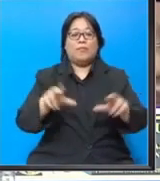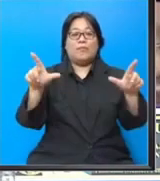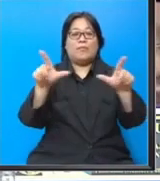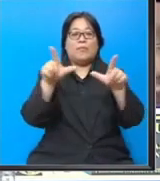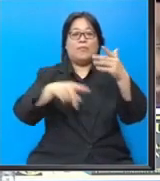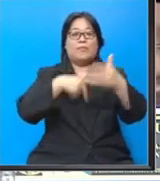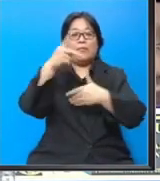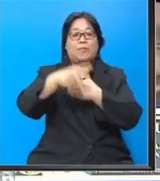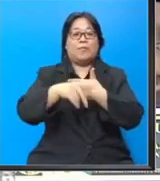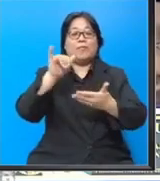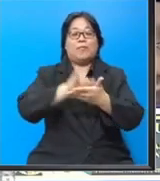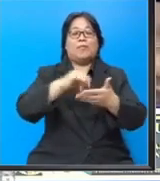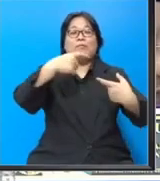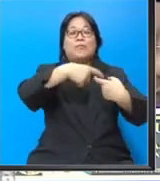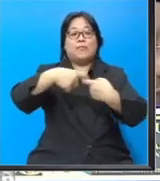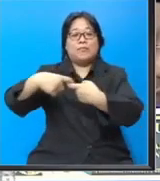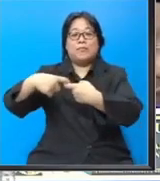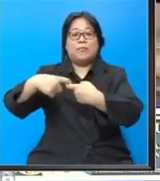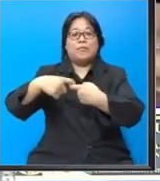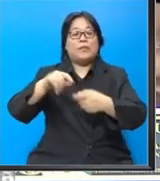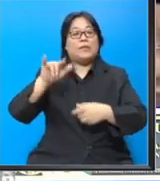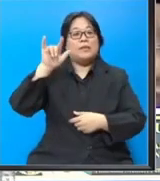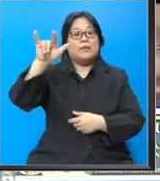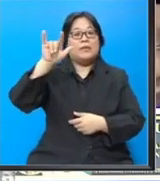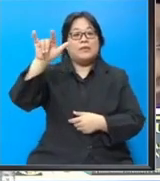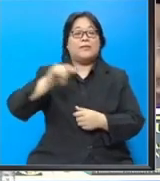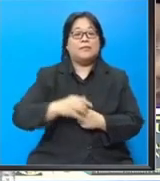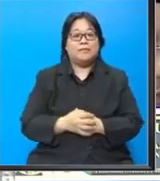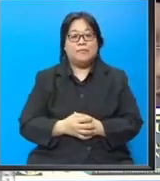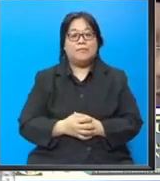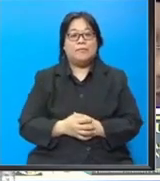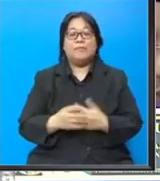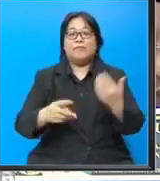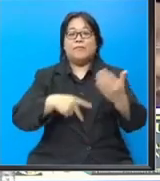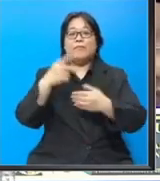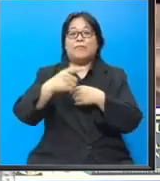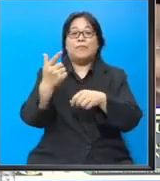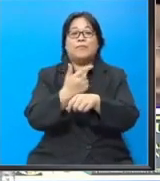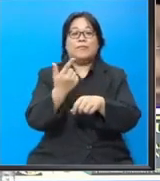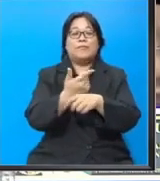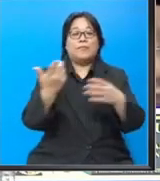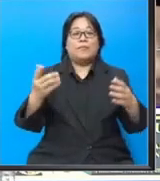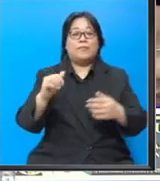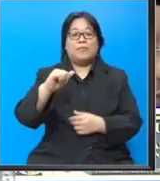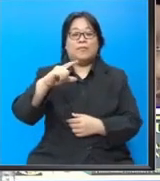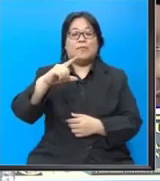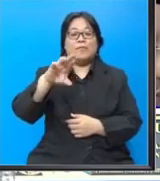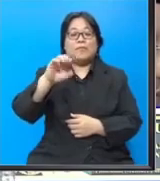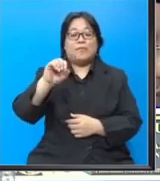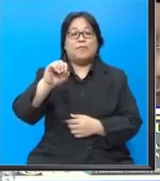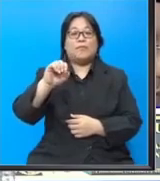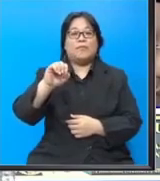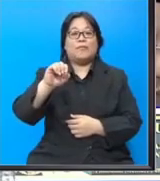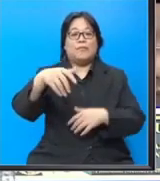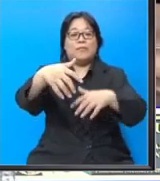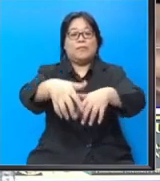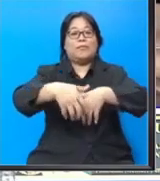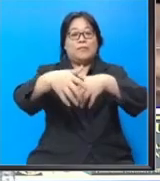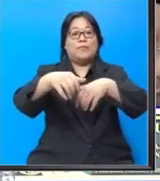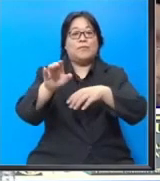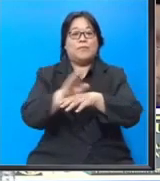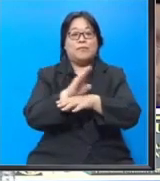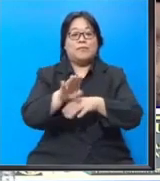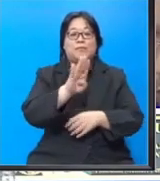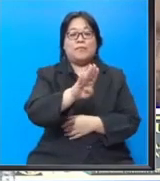yaitu bersangkutan bersangkutan dengan efisien industri program latihan regroup agropreneurship